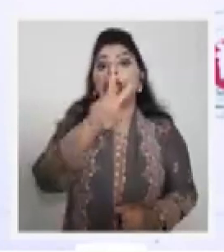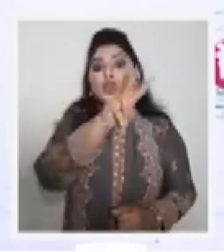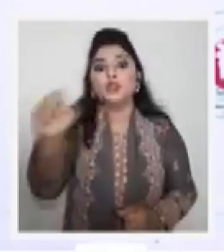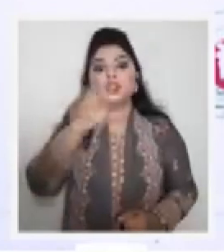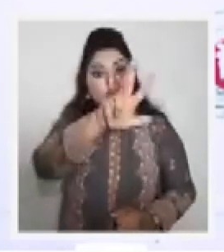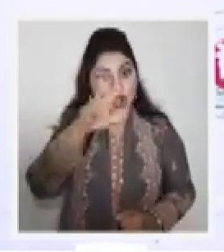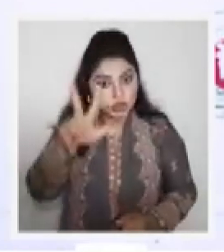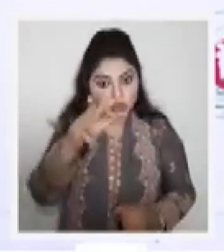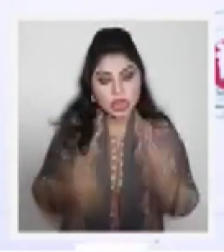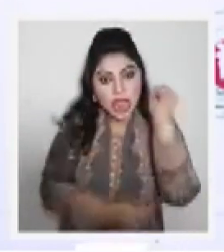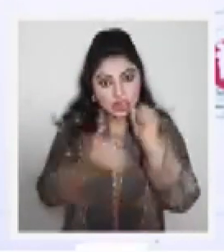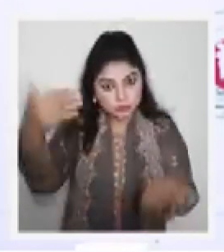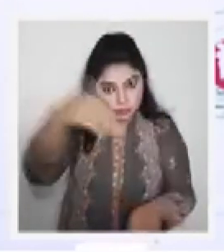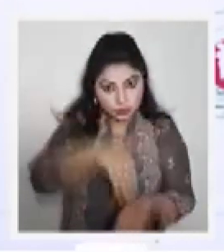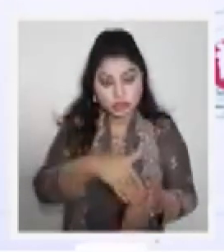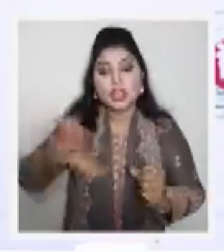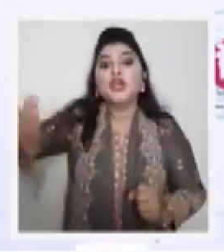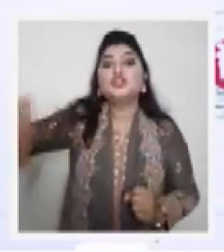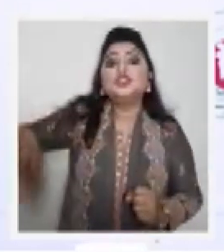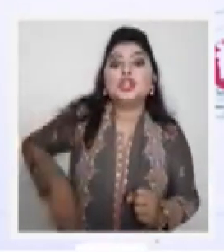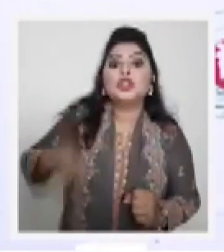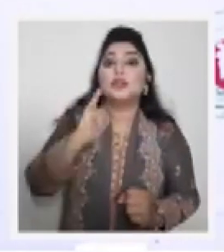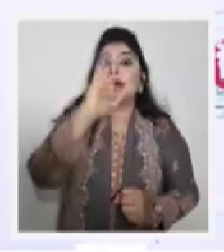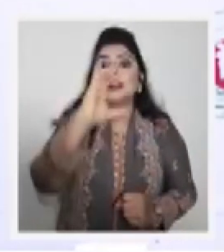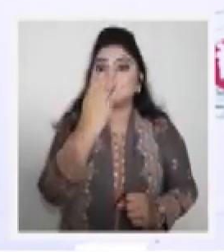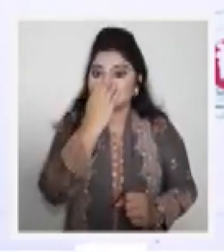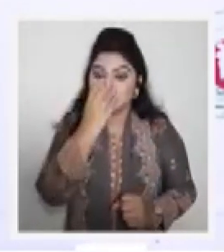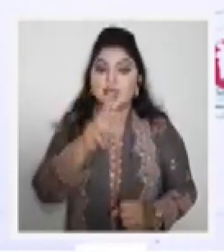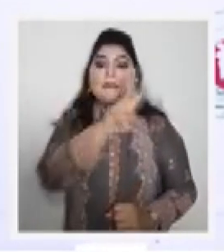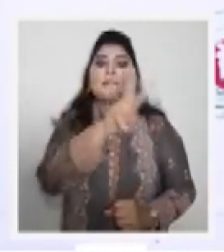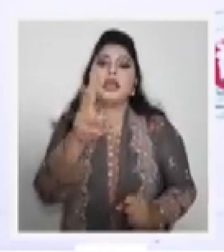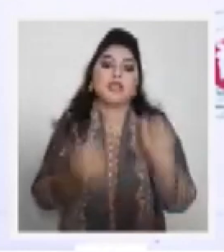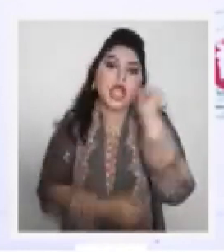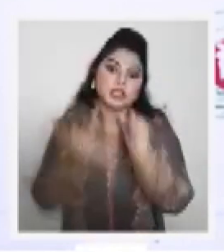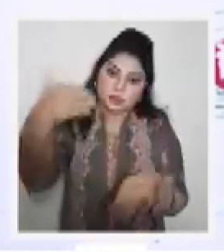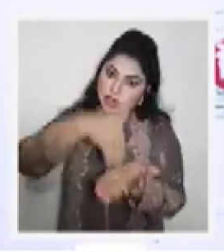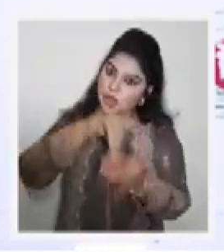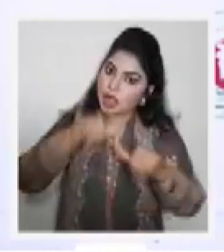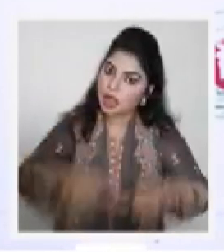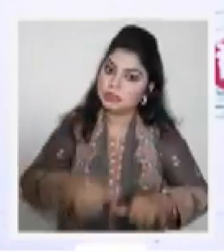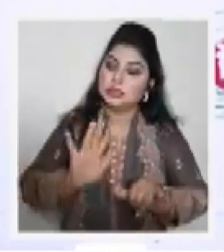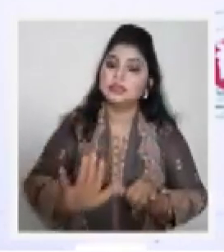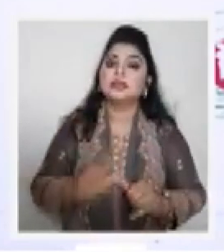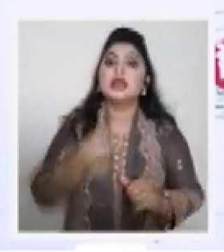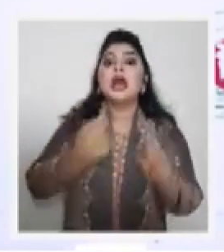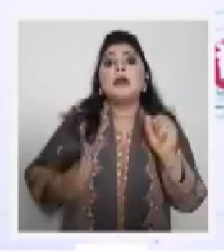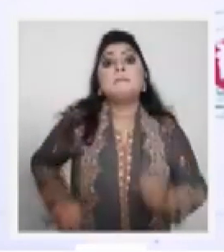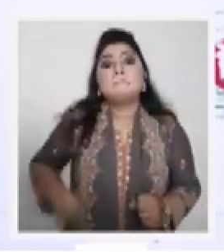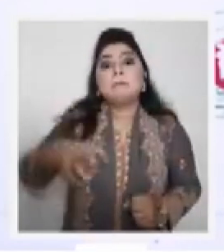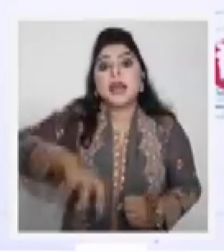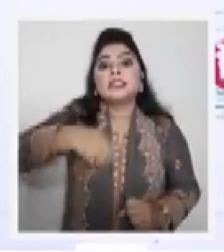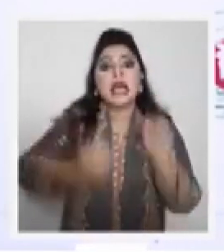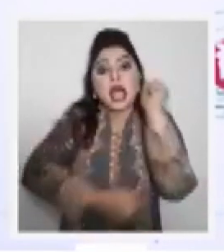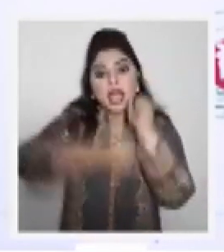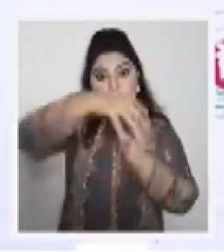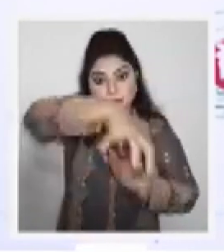রোগী ভর্তি আছেন 184 জন। চট্টগ্রাম মহানগরী সাধারণ শয্যায় রোগী ভর্তি আছে 288 জন এবং চট্টগ্রাম মহানগরীতে